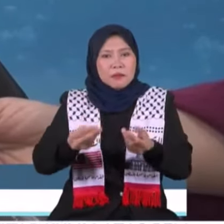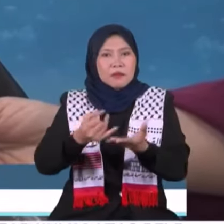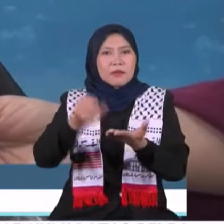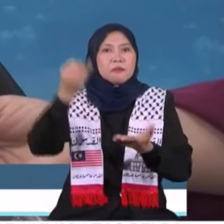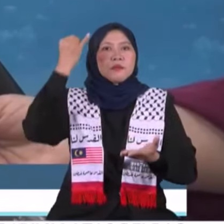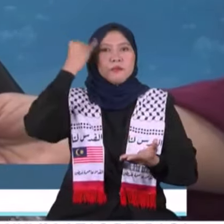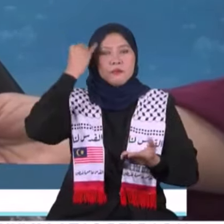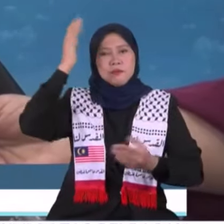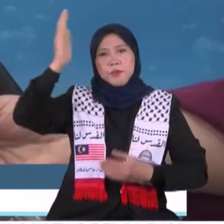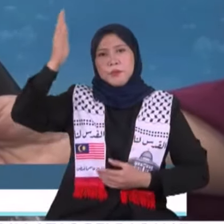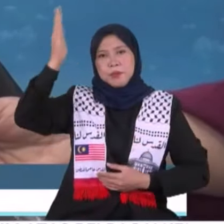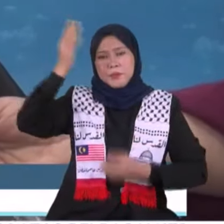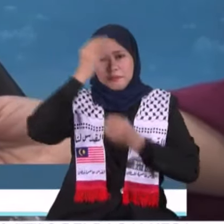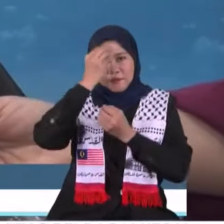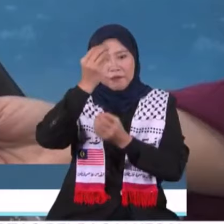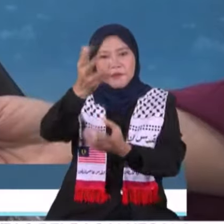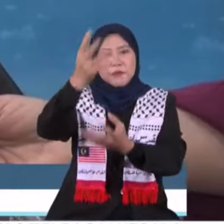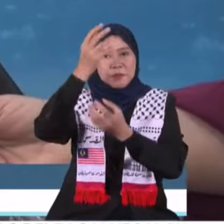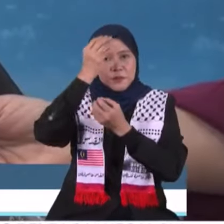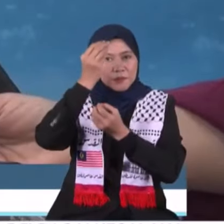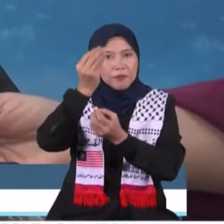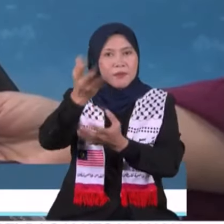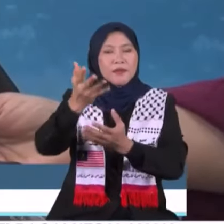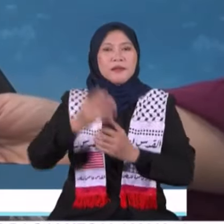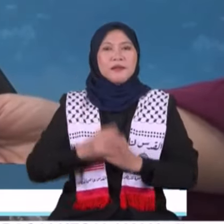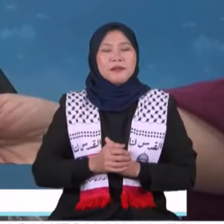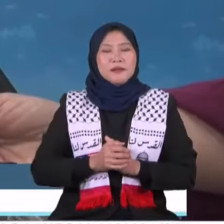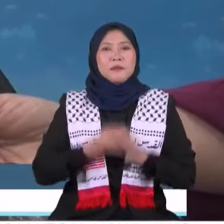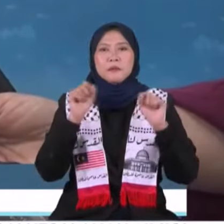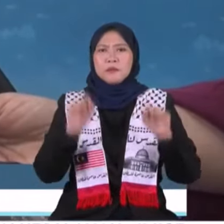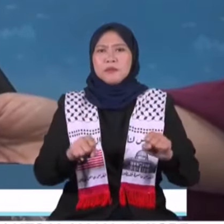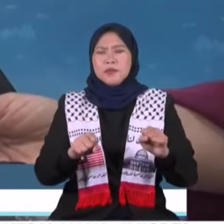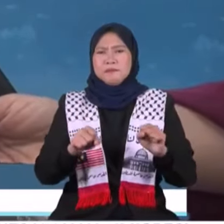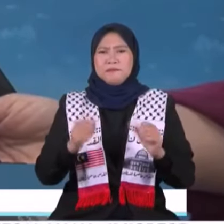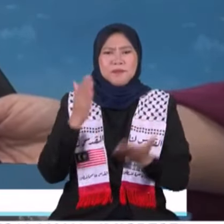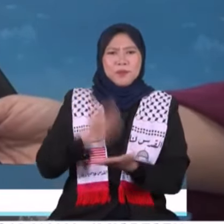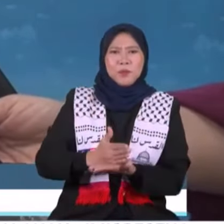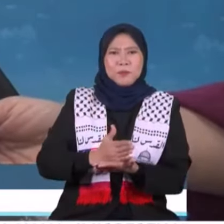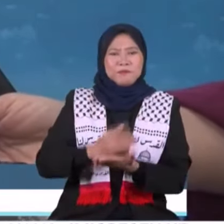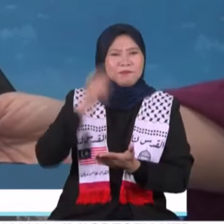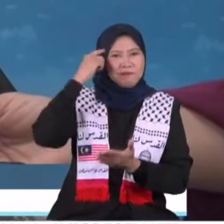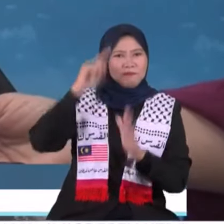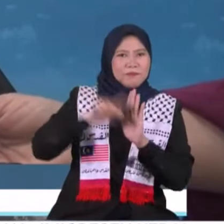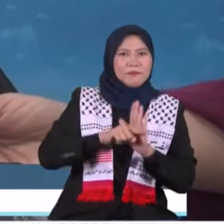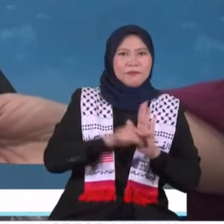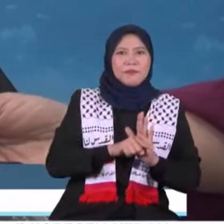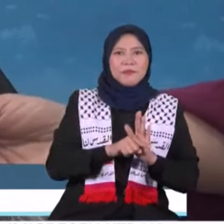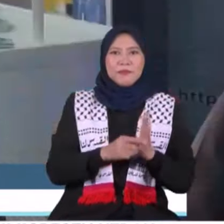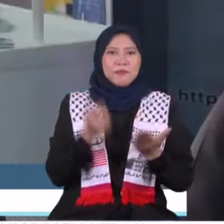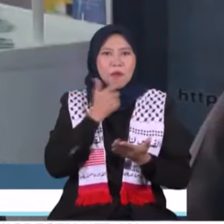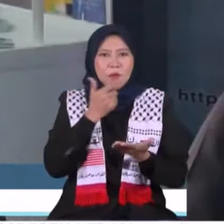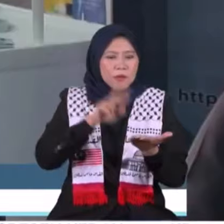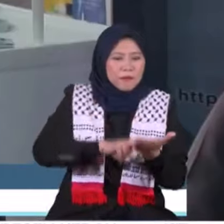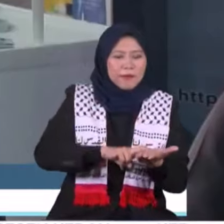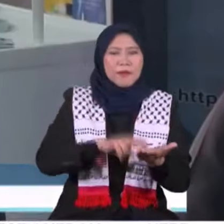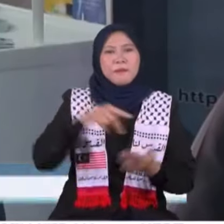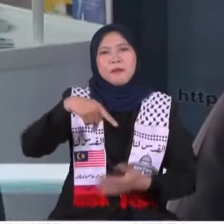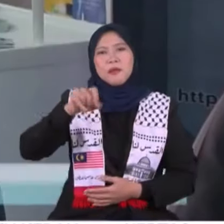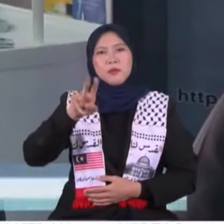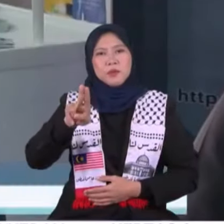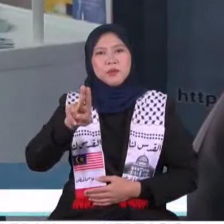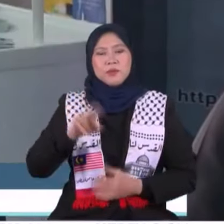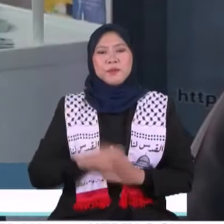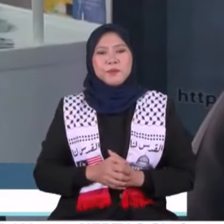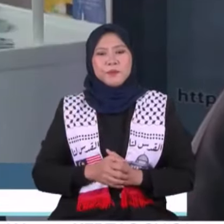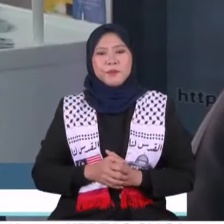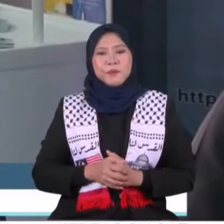ataupun maklumat-maklumat yang mana kita untuk menangkis stigma-stigma negatif berkaitan dengan padu inilah memberi